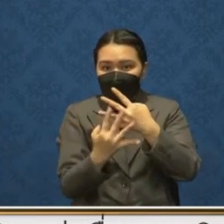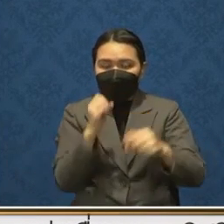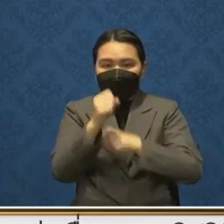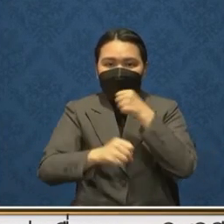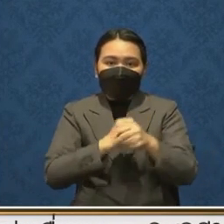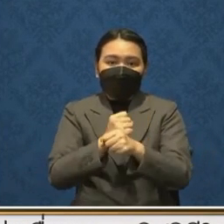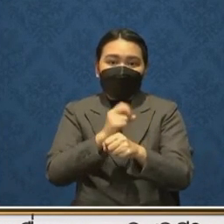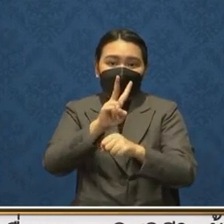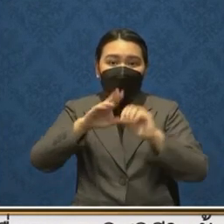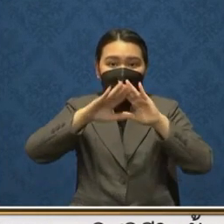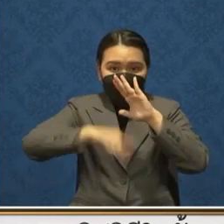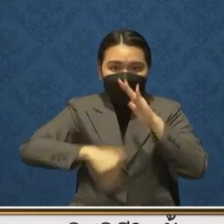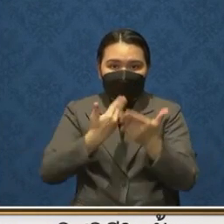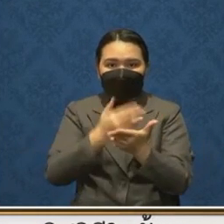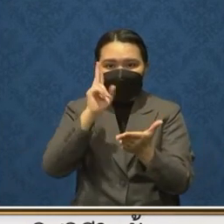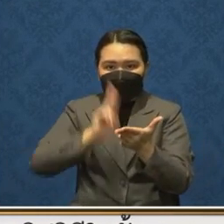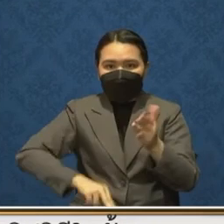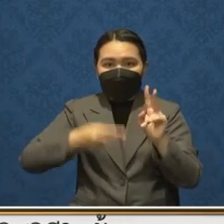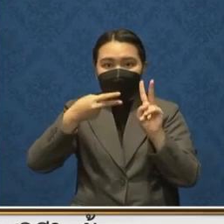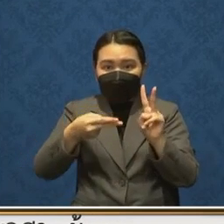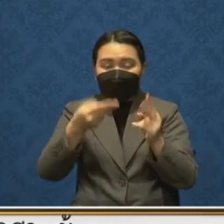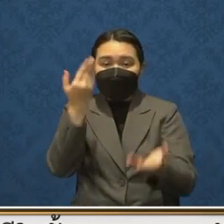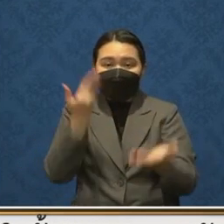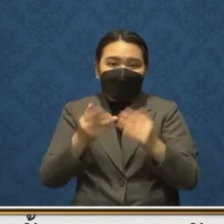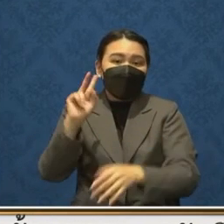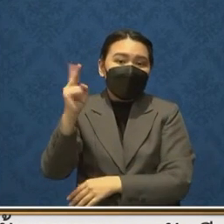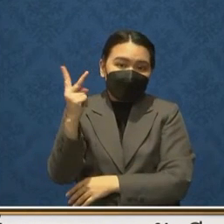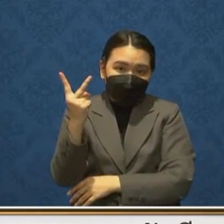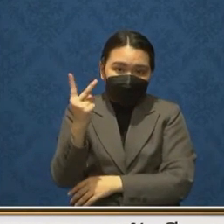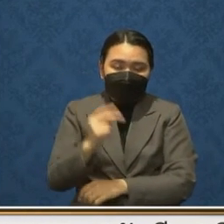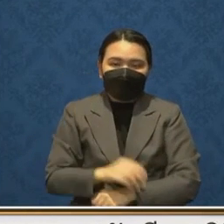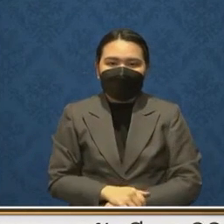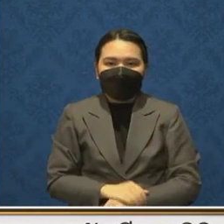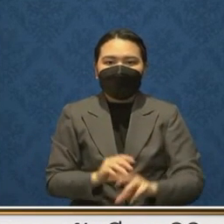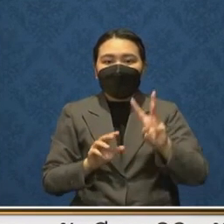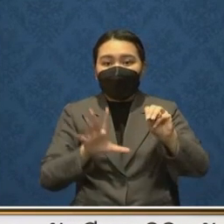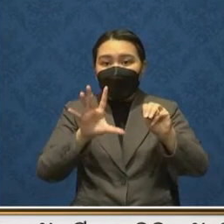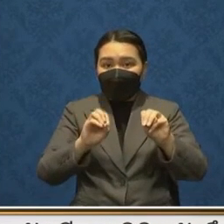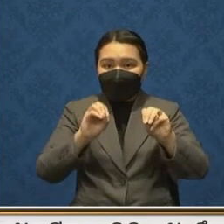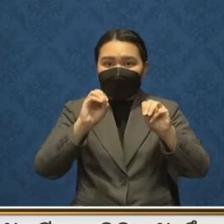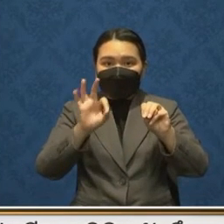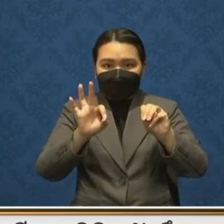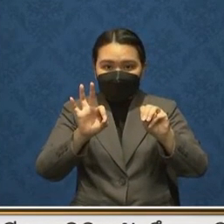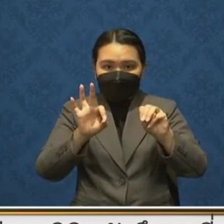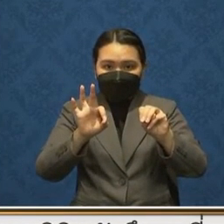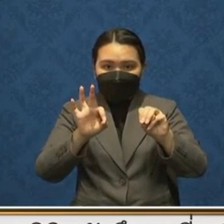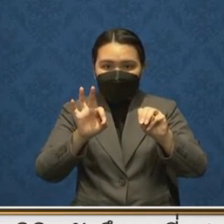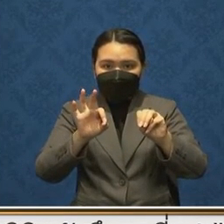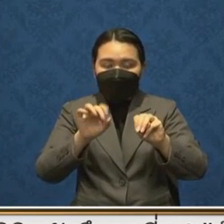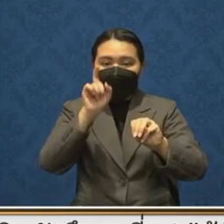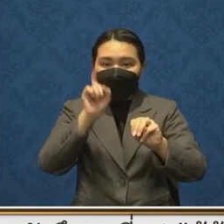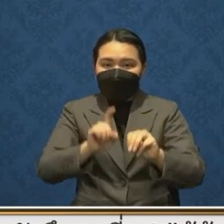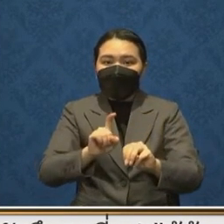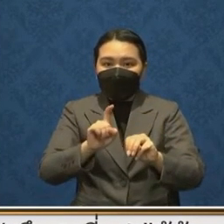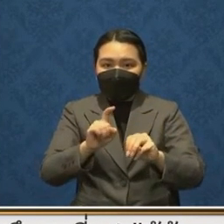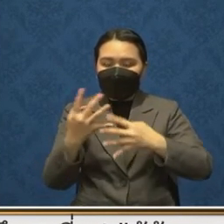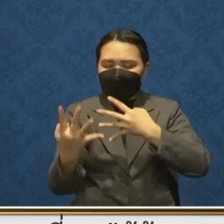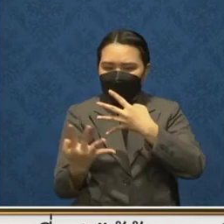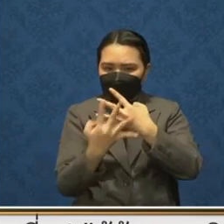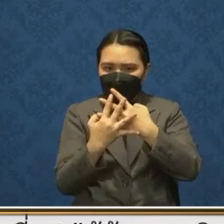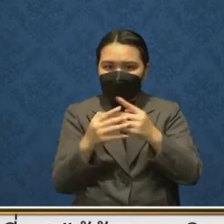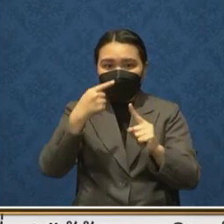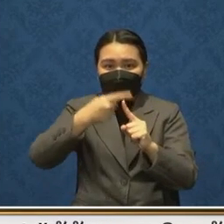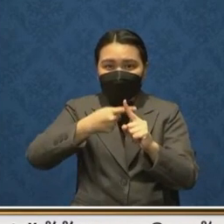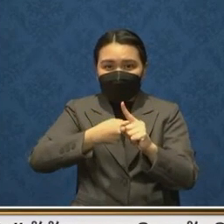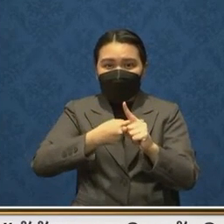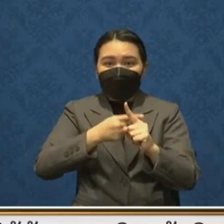ปีปัไมเกน 2 หมนบาทหรอทปบทจำมาตา 59 ต้องระวังจำคุกตงแต่ 6 เดียน